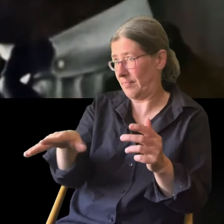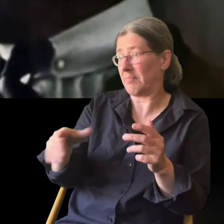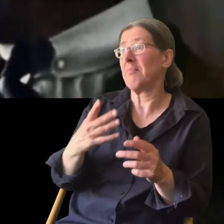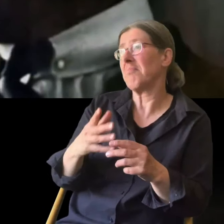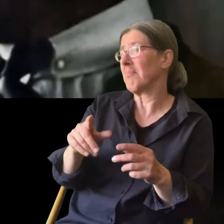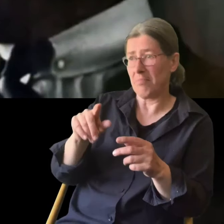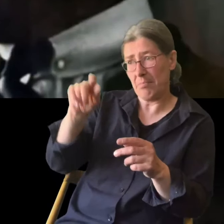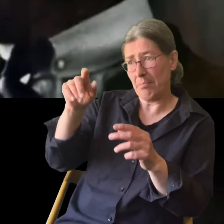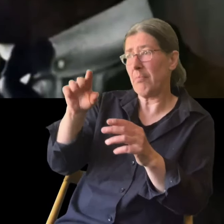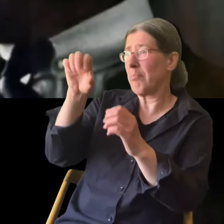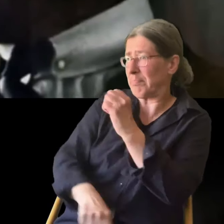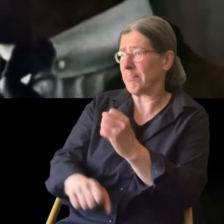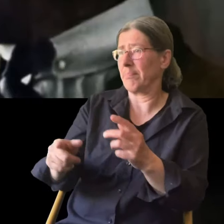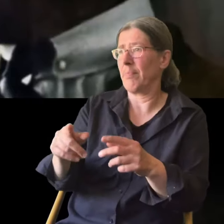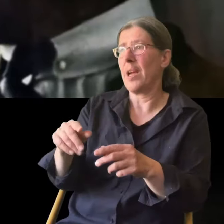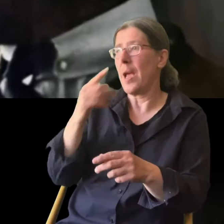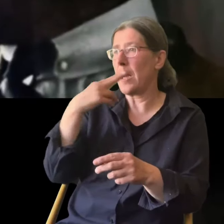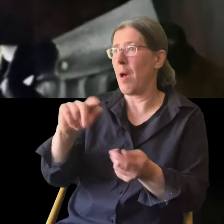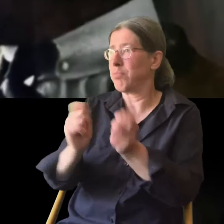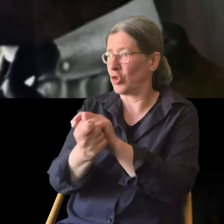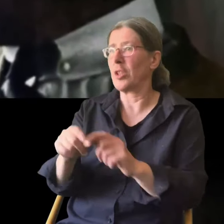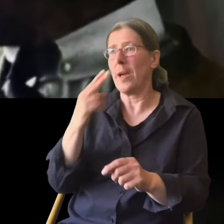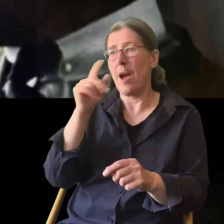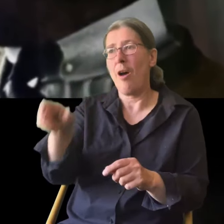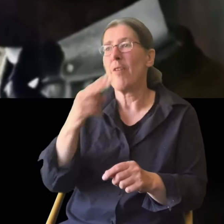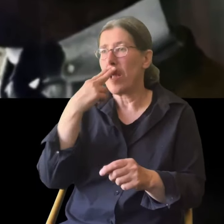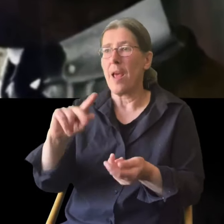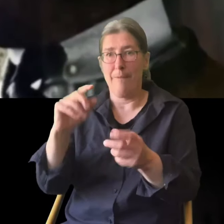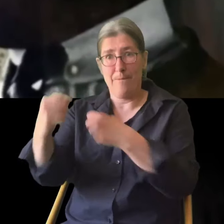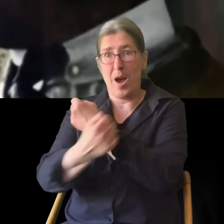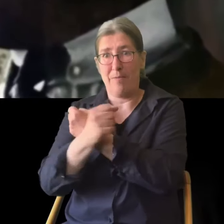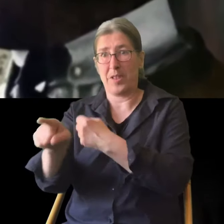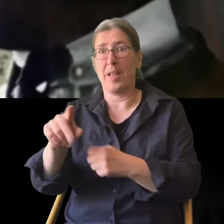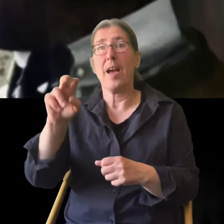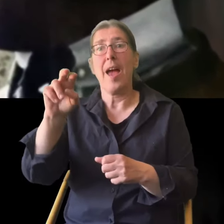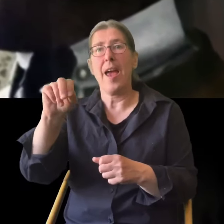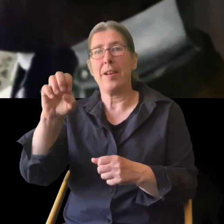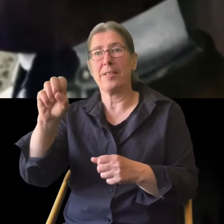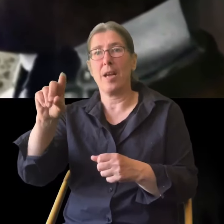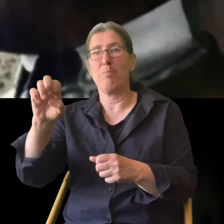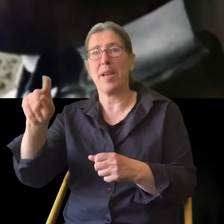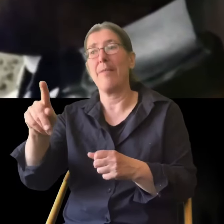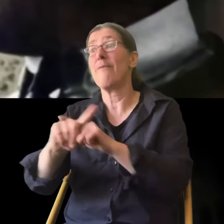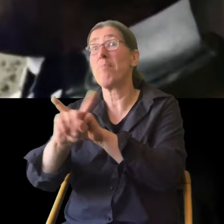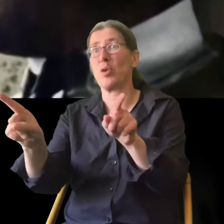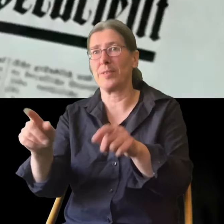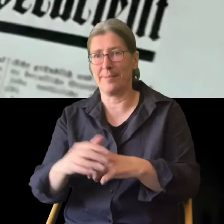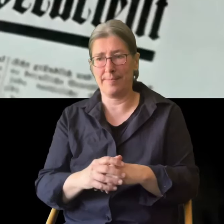1923 niederzuschlagen. Hitler wird verhaftet und die Nationalsozialistische Partei verboten.